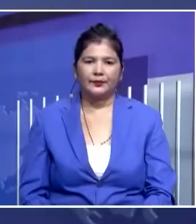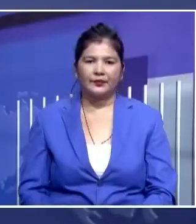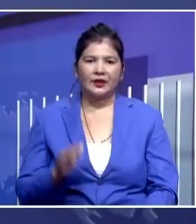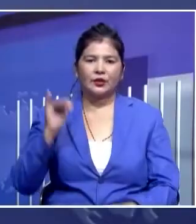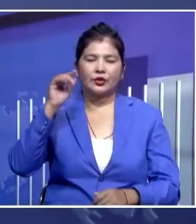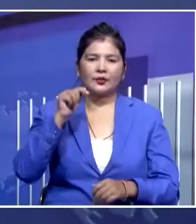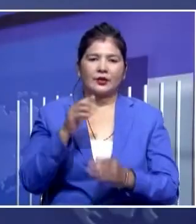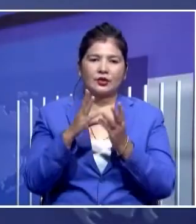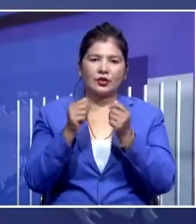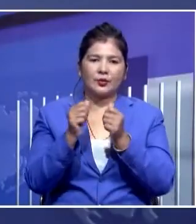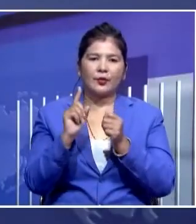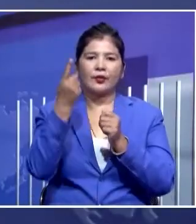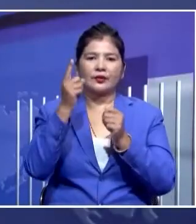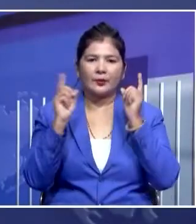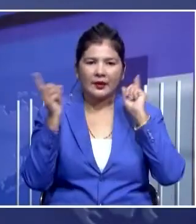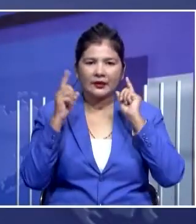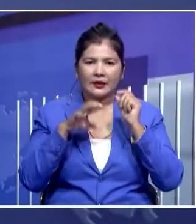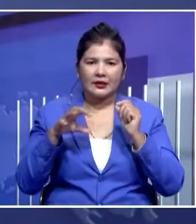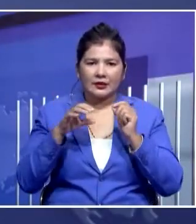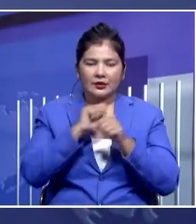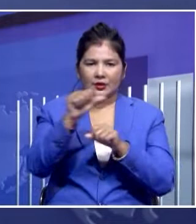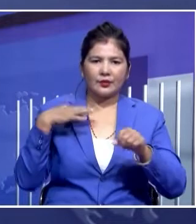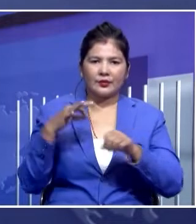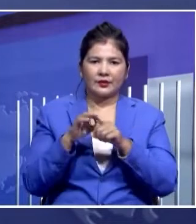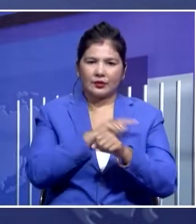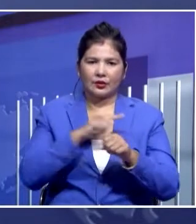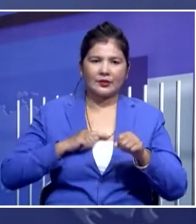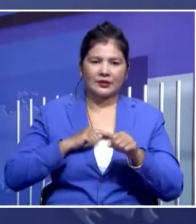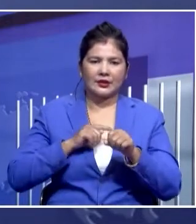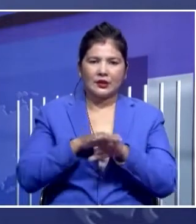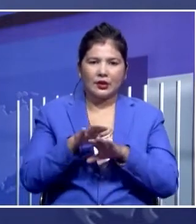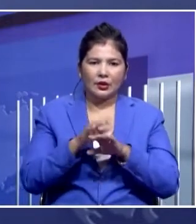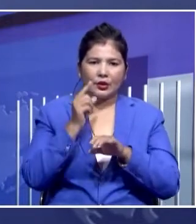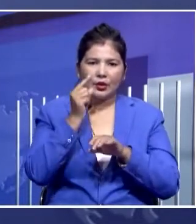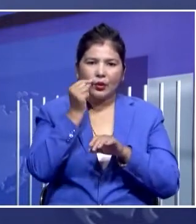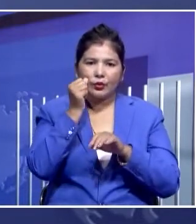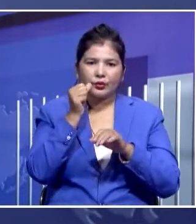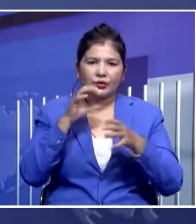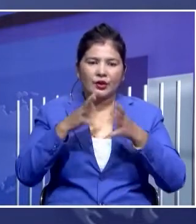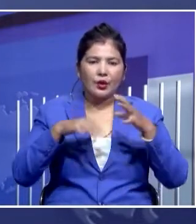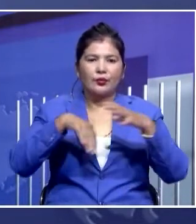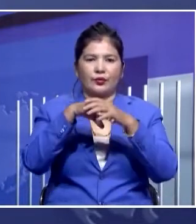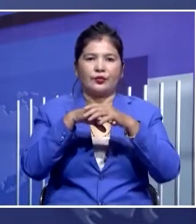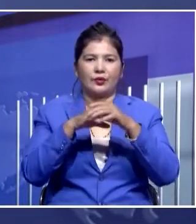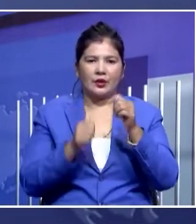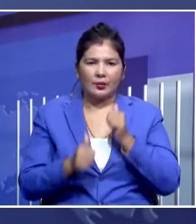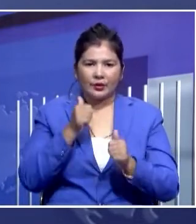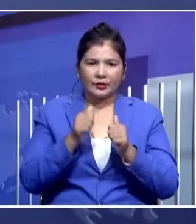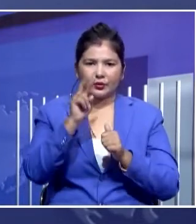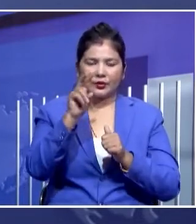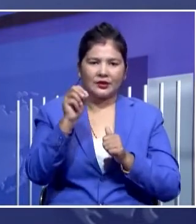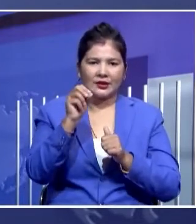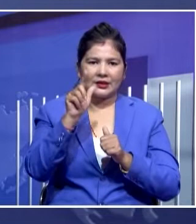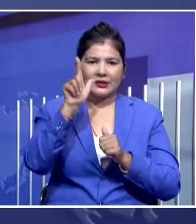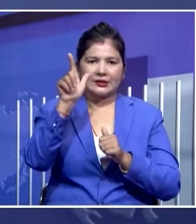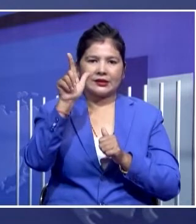डोटीमा आज सम्पन्न प्रथम पालिका स्तरीय जनप्रतिनिधि तथा कर्मचारी सद्भावना पुरुष फुटबल प्रतियोगिता 2079